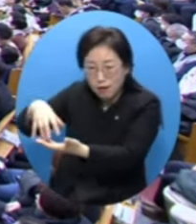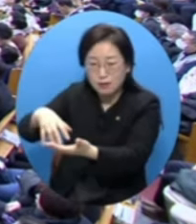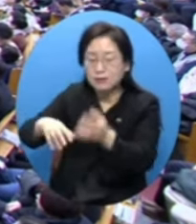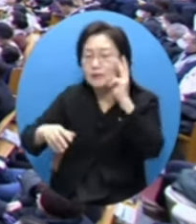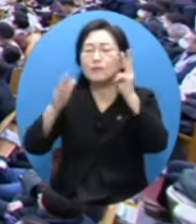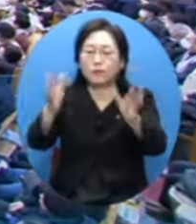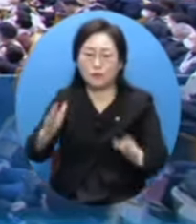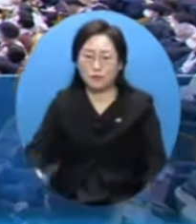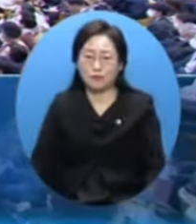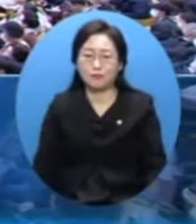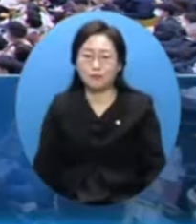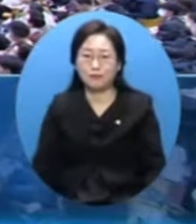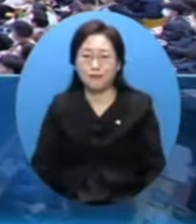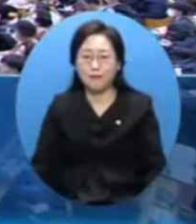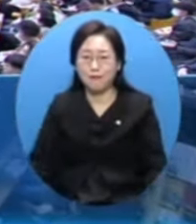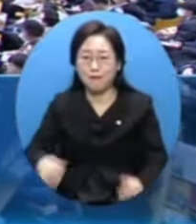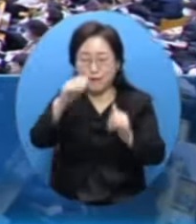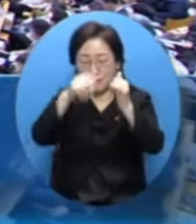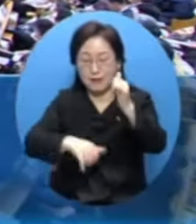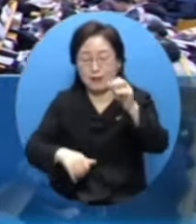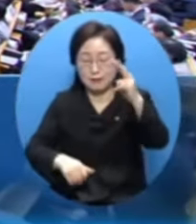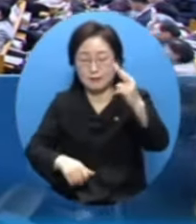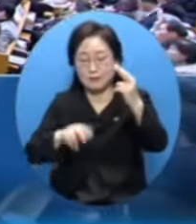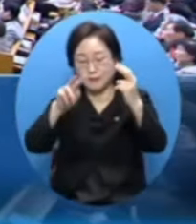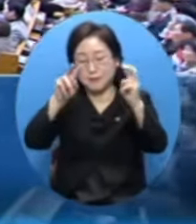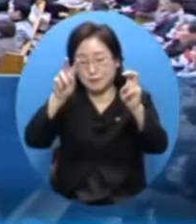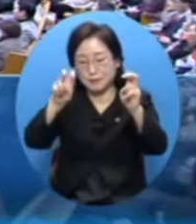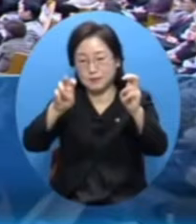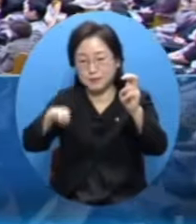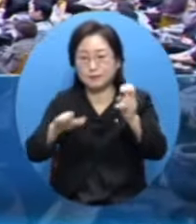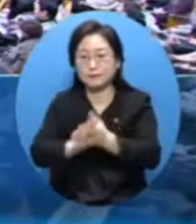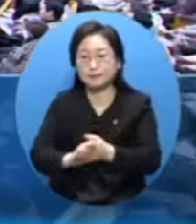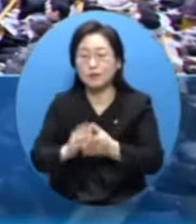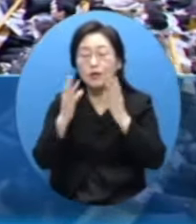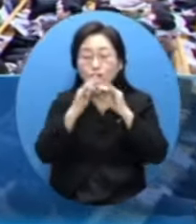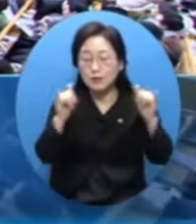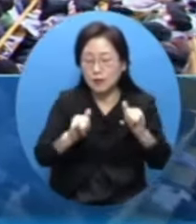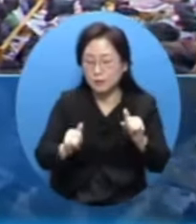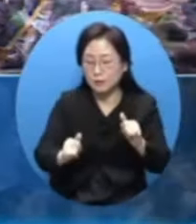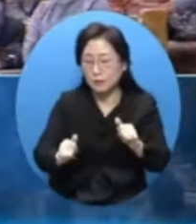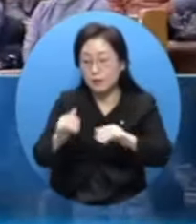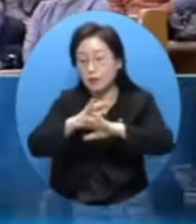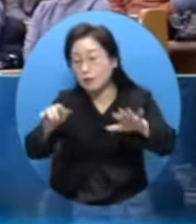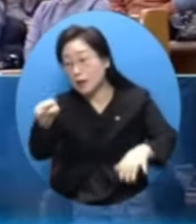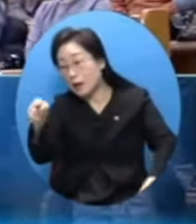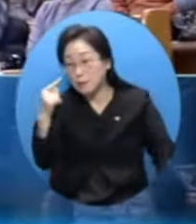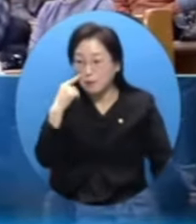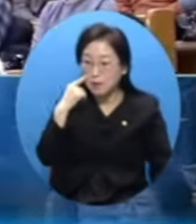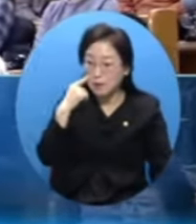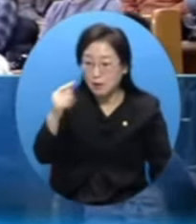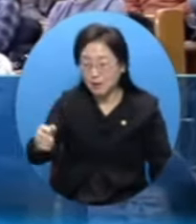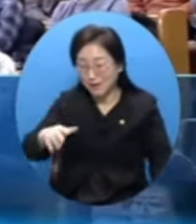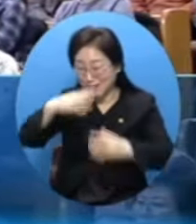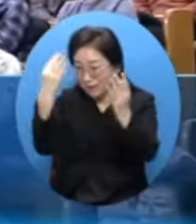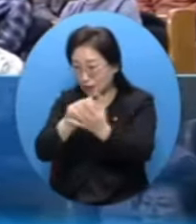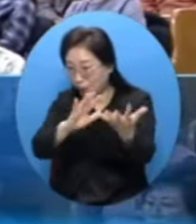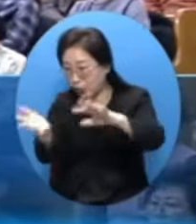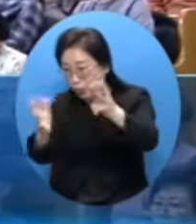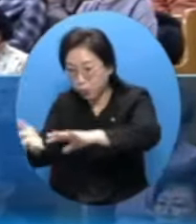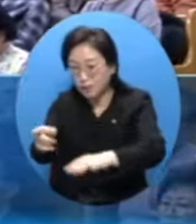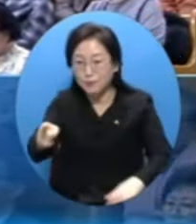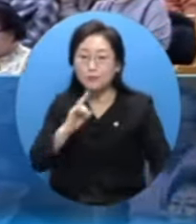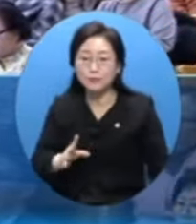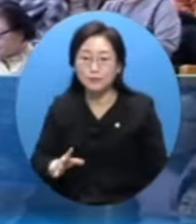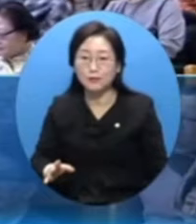했습니다. 역대하 20장 24절 25절입니다. 유다 사람이 들망대에 이르러 그 무리를 본즉 땅에 엎드려진 시체들